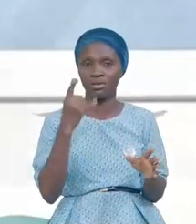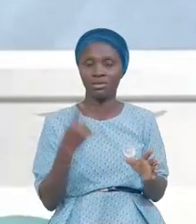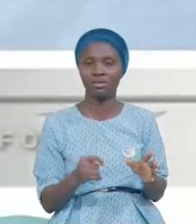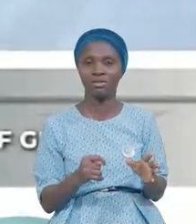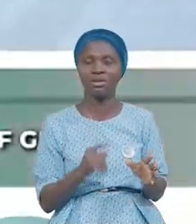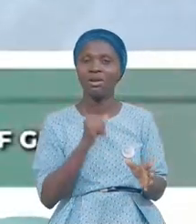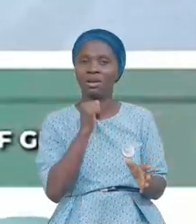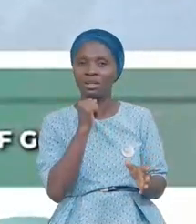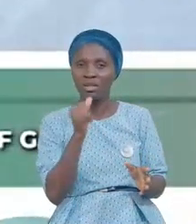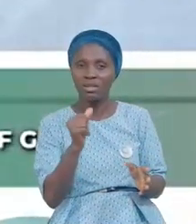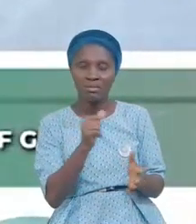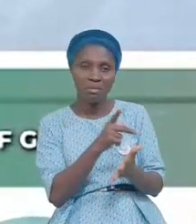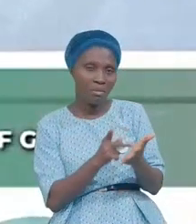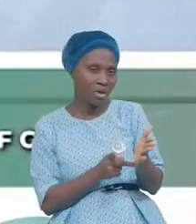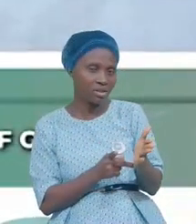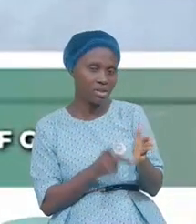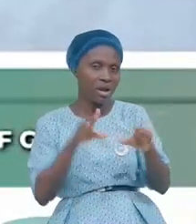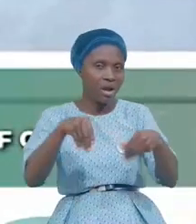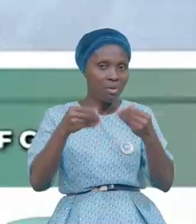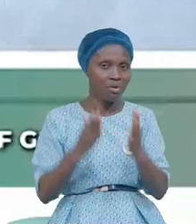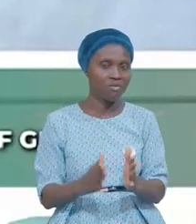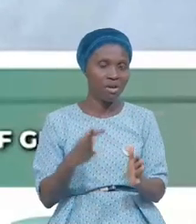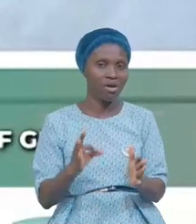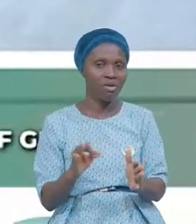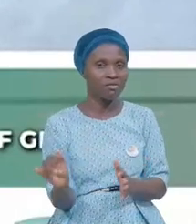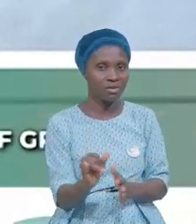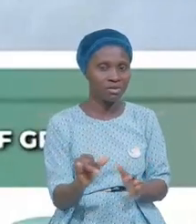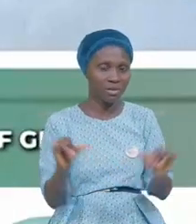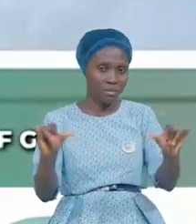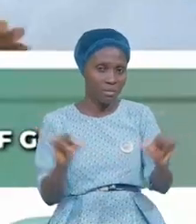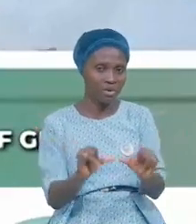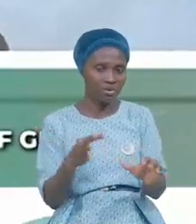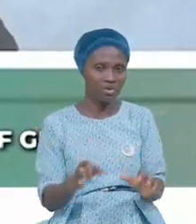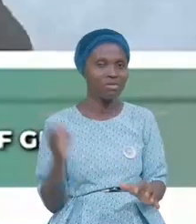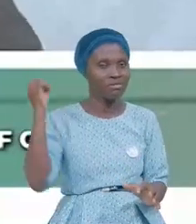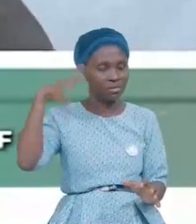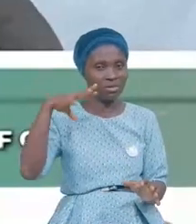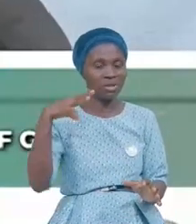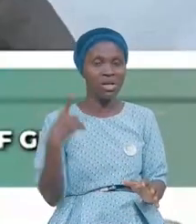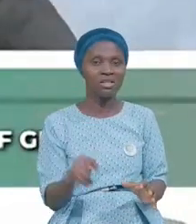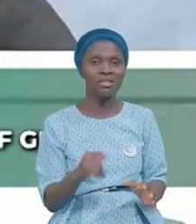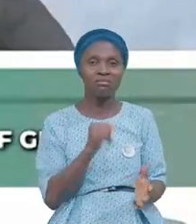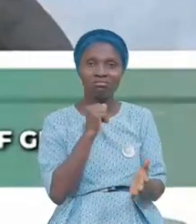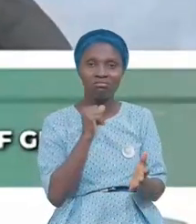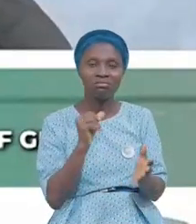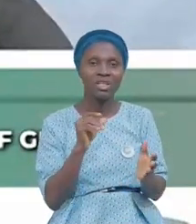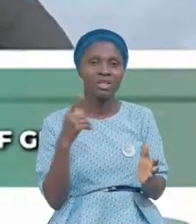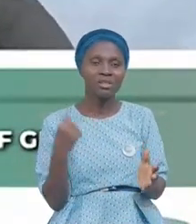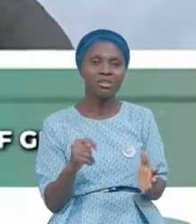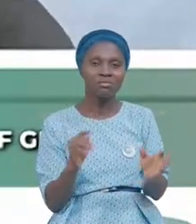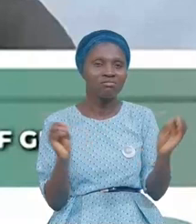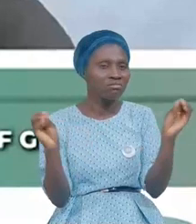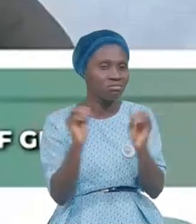le pourvoyeur impartial de la même mesure de grâce. Le pourvoyeur